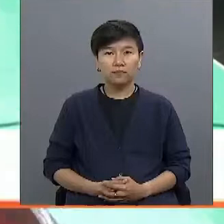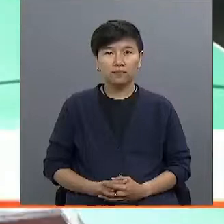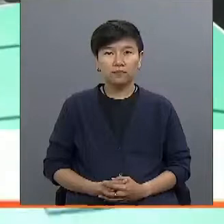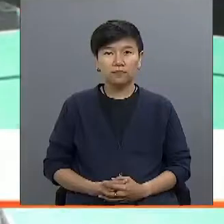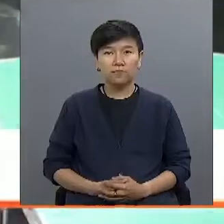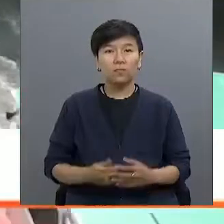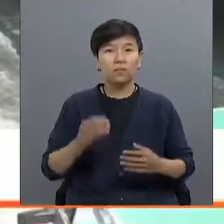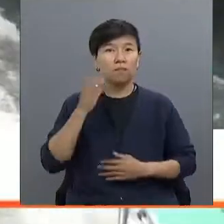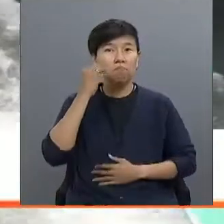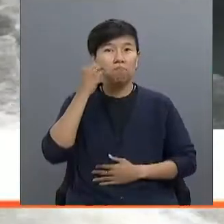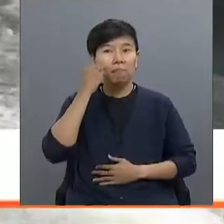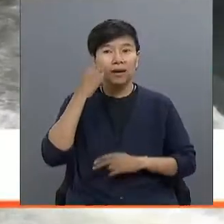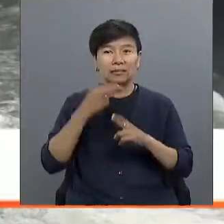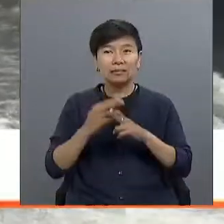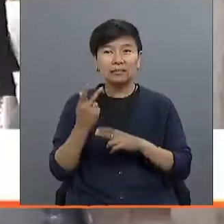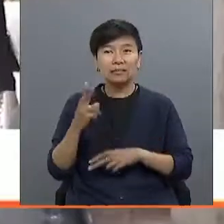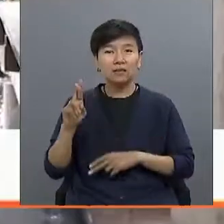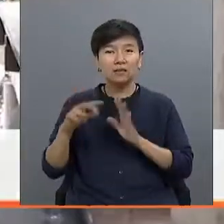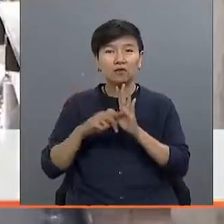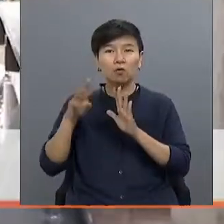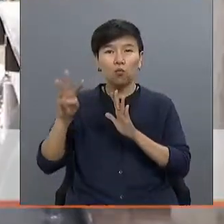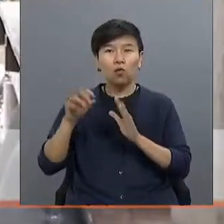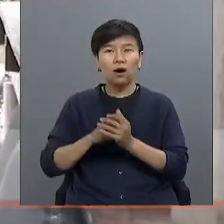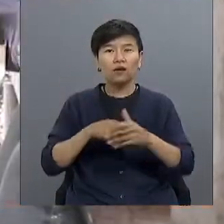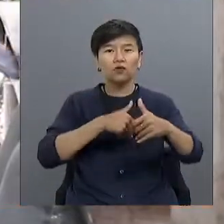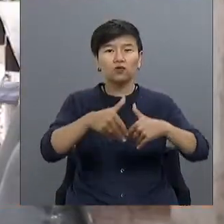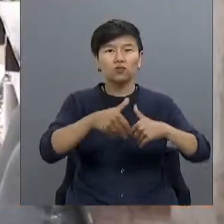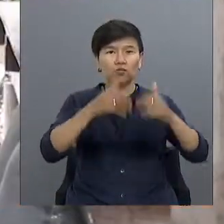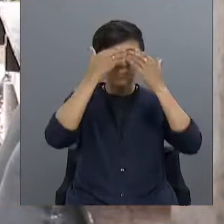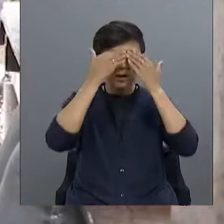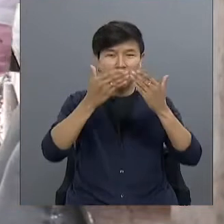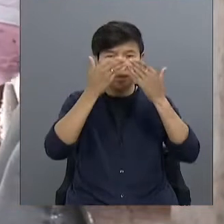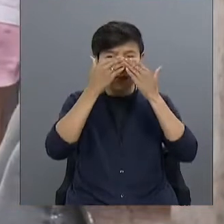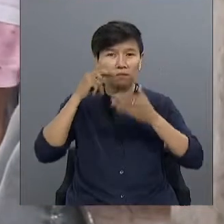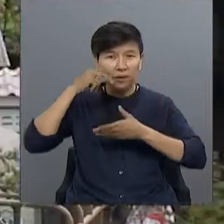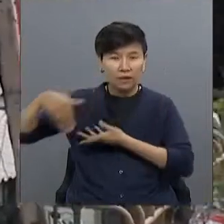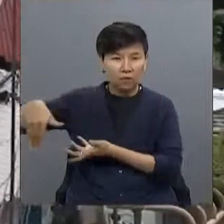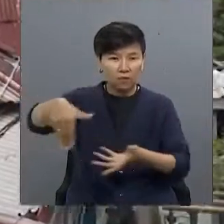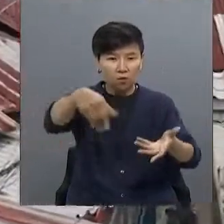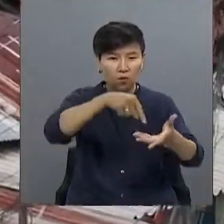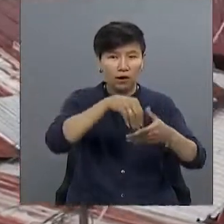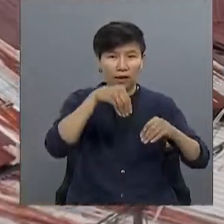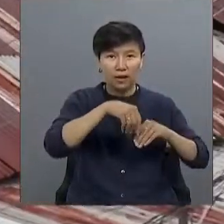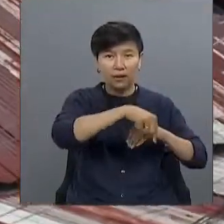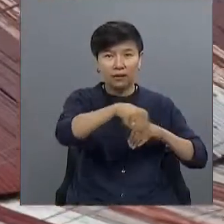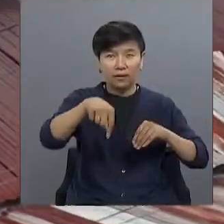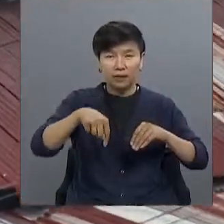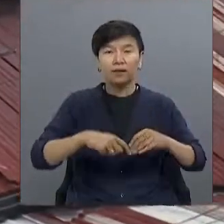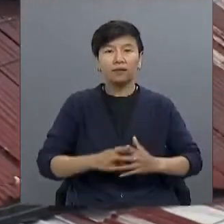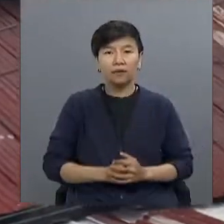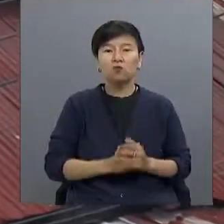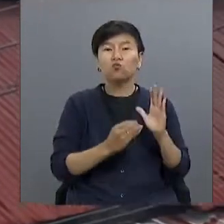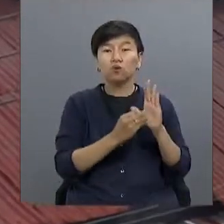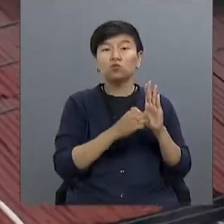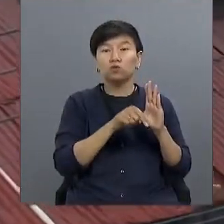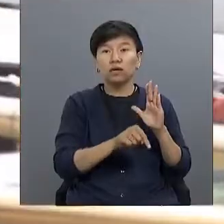บ้านครัวที่นี่คือชุมชนมุสลิมเชื้อสายจามริมคลองแสนแสบย่านใจกลางเมืองกรุงเทพมหานคร